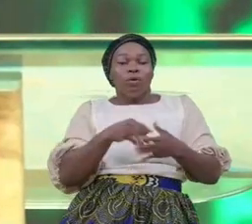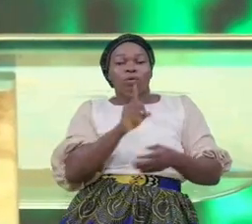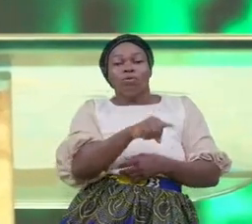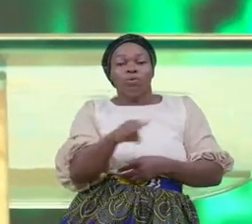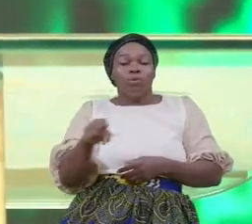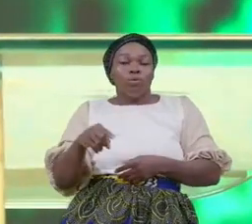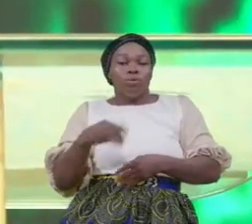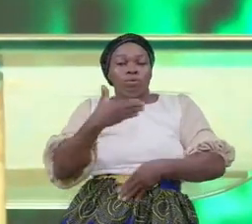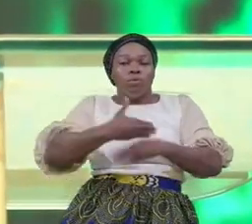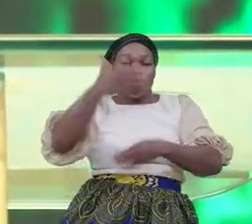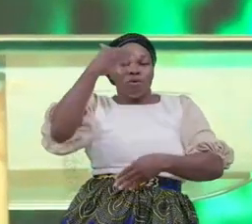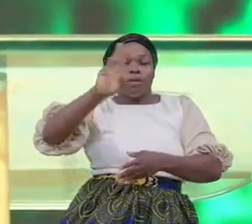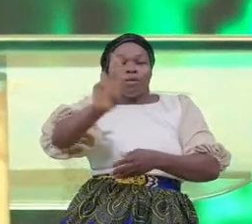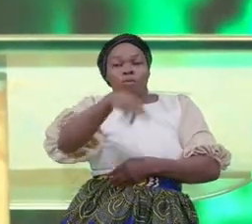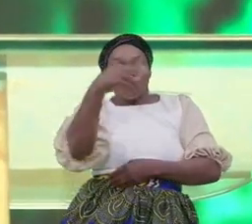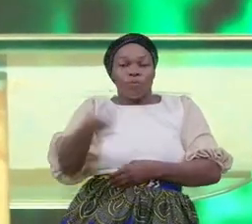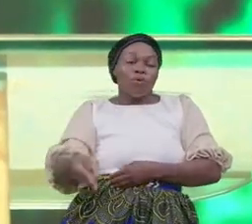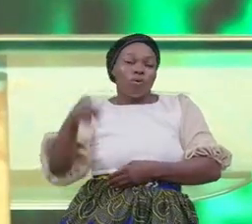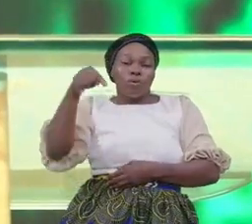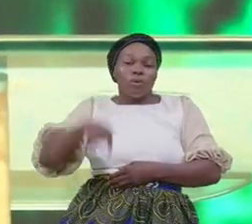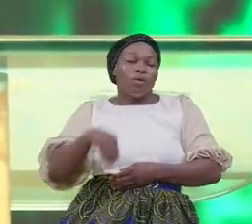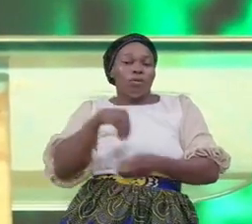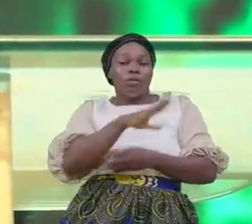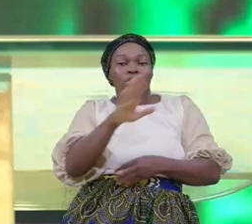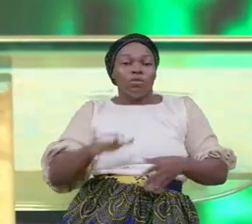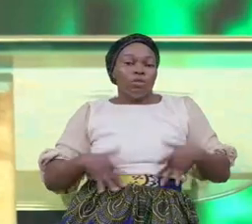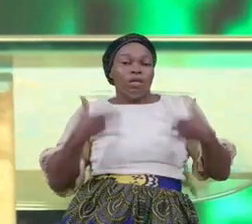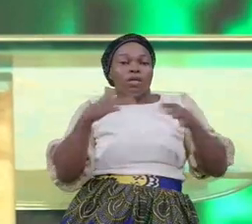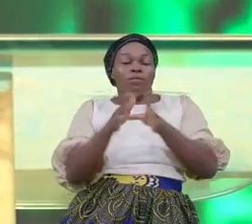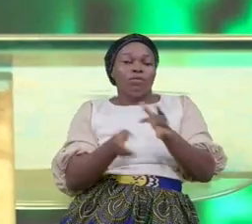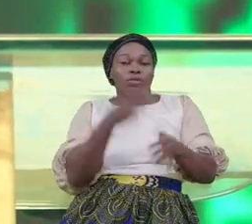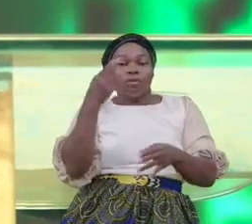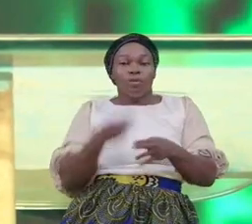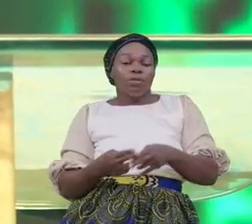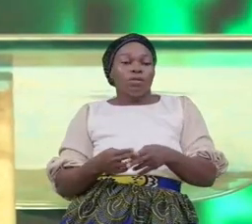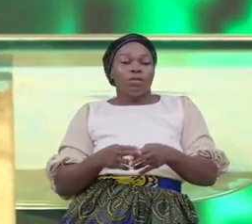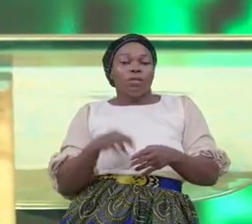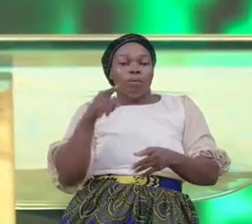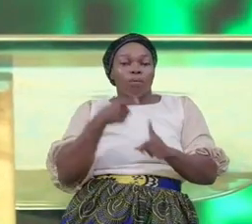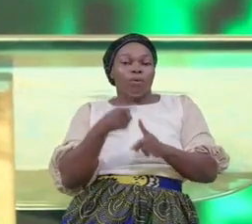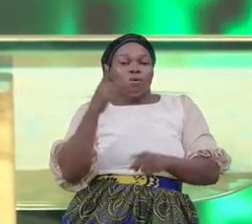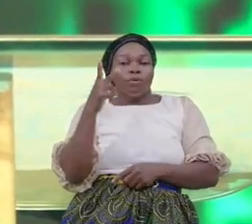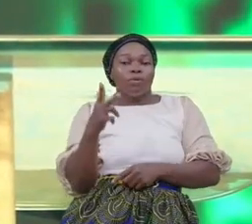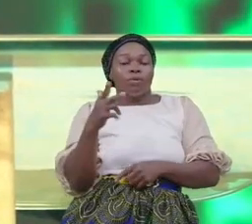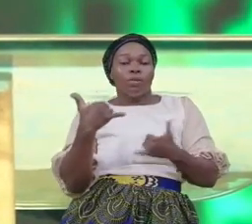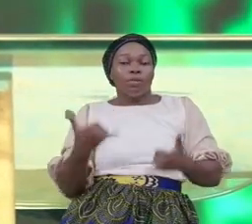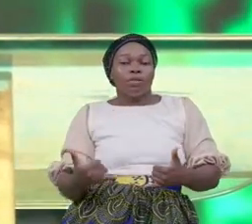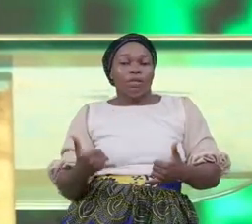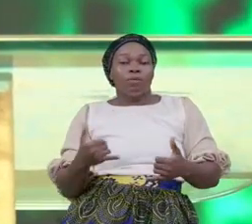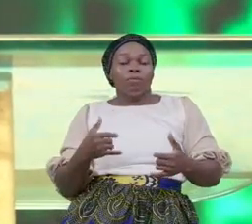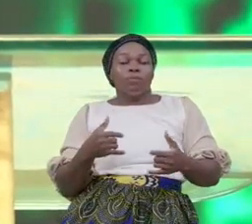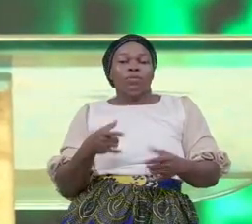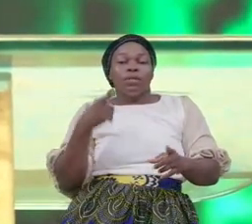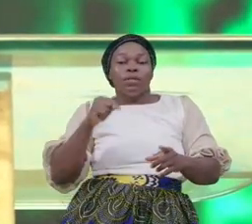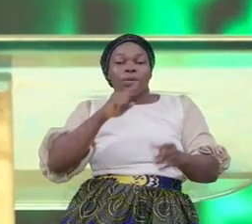de Jéricho vont s'écrouler dans votre vie. Nous allons au troisième point maintenant. La louange des vainqueurs qui